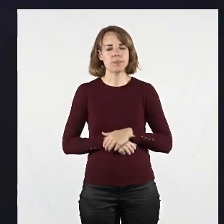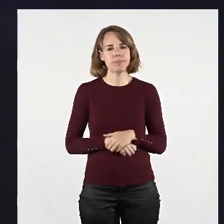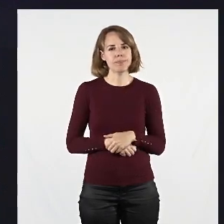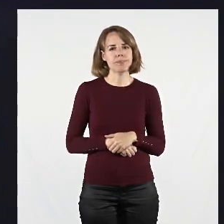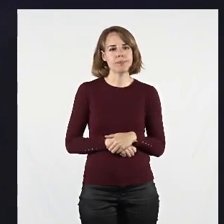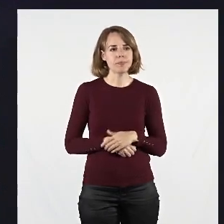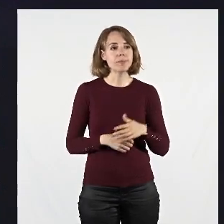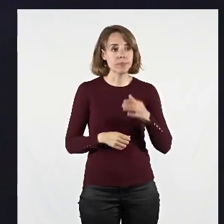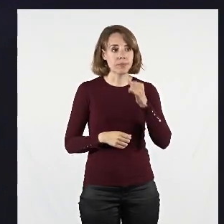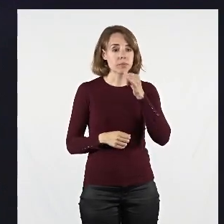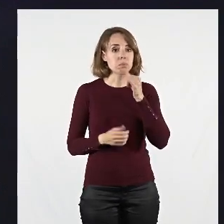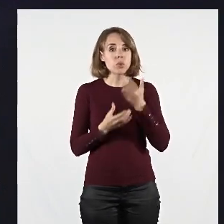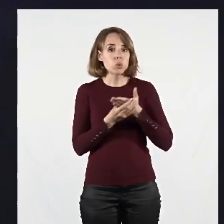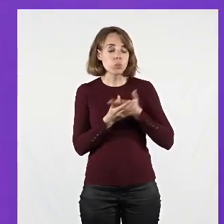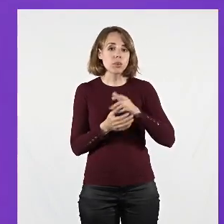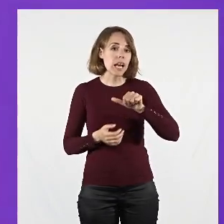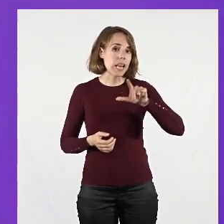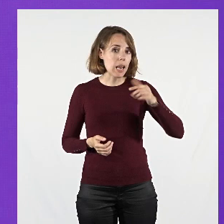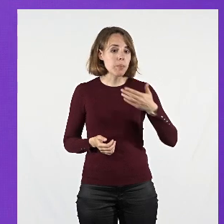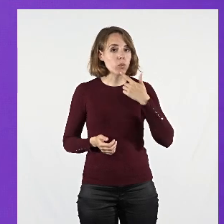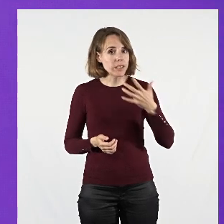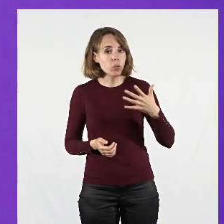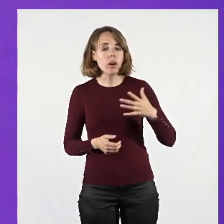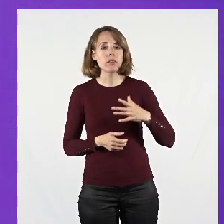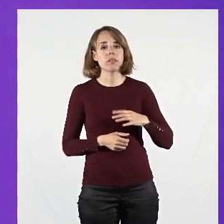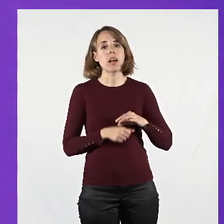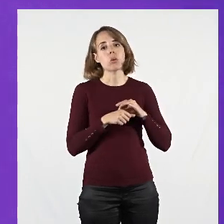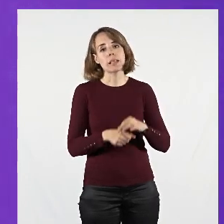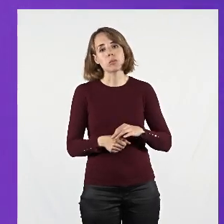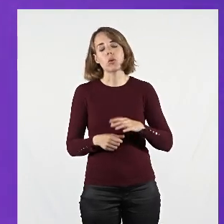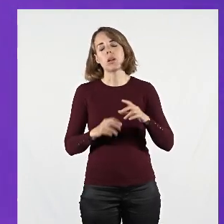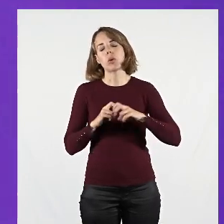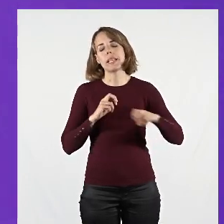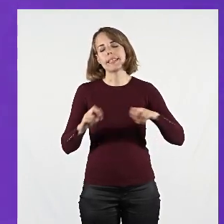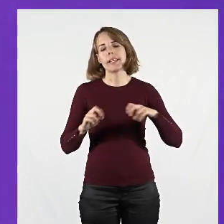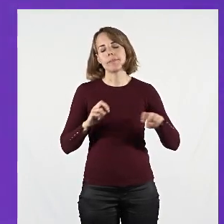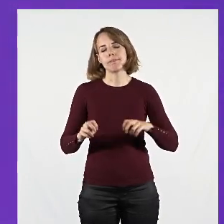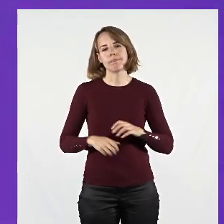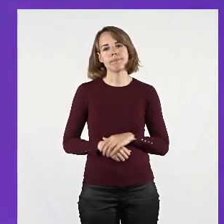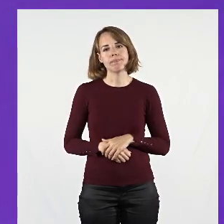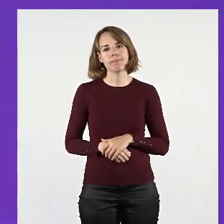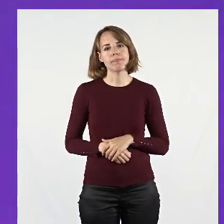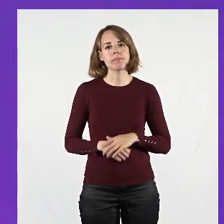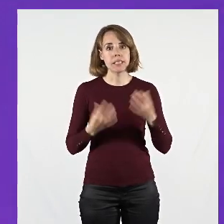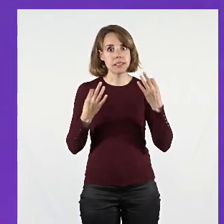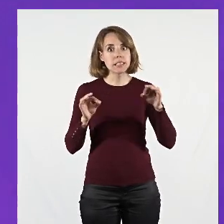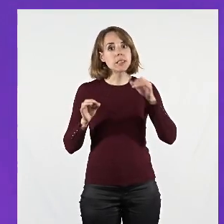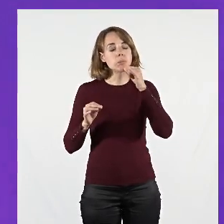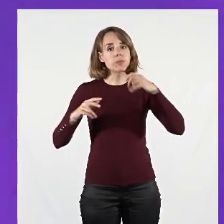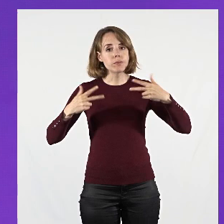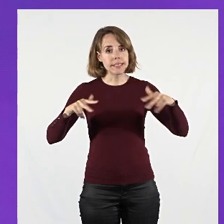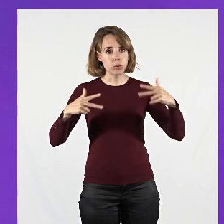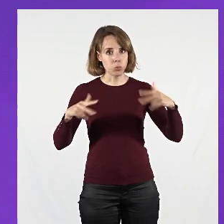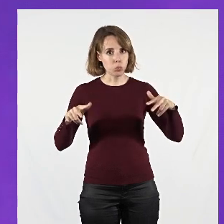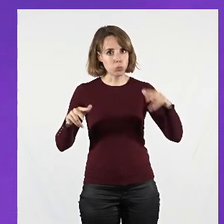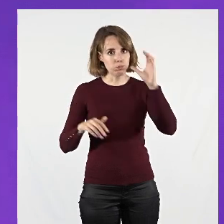ce qu'est la démarche ALM, accompagner la mobilité. Et puis, vous retrouvez aussi une série de 10 petites vidéos qui permet d'expliquer aussi les grands